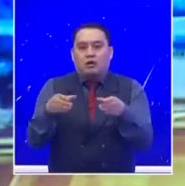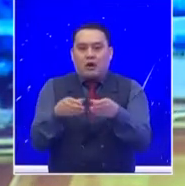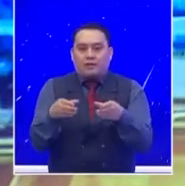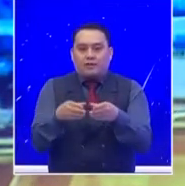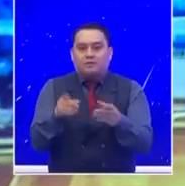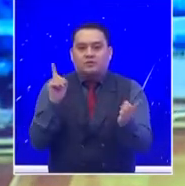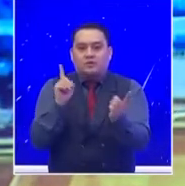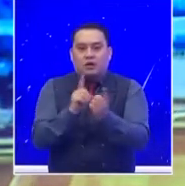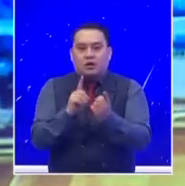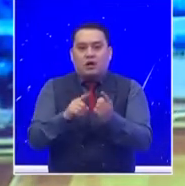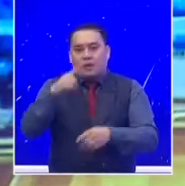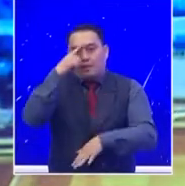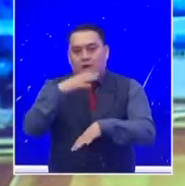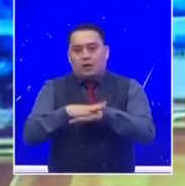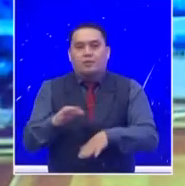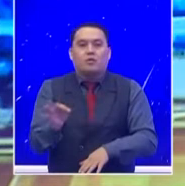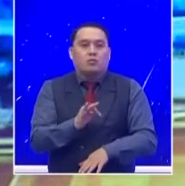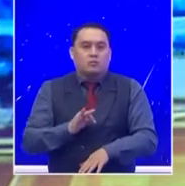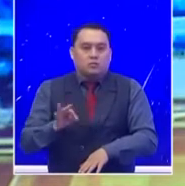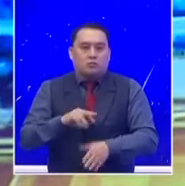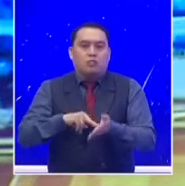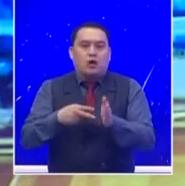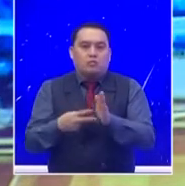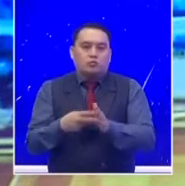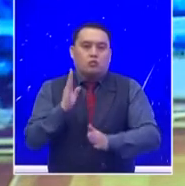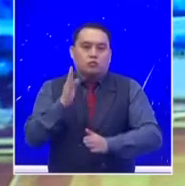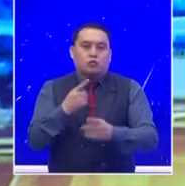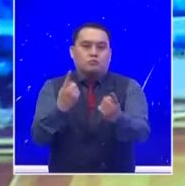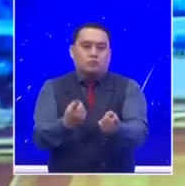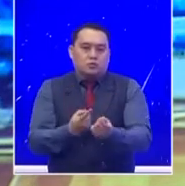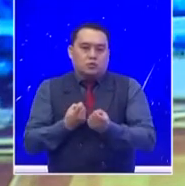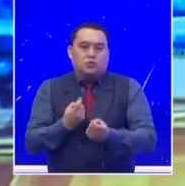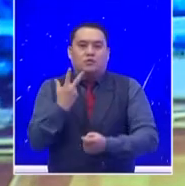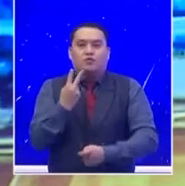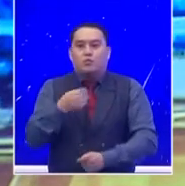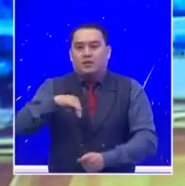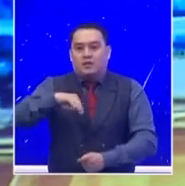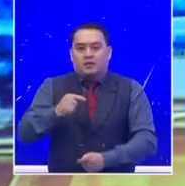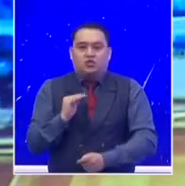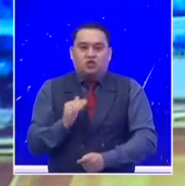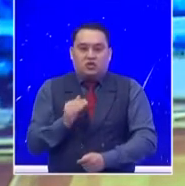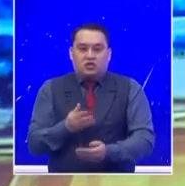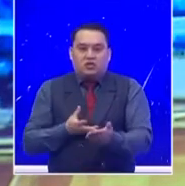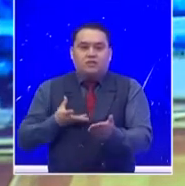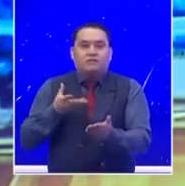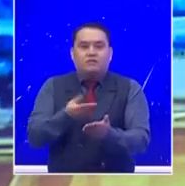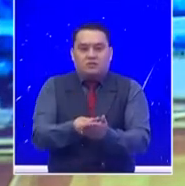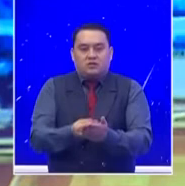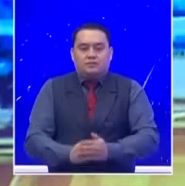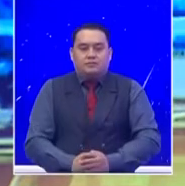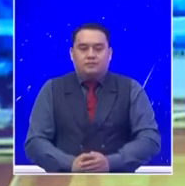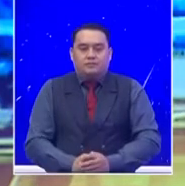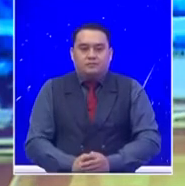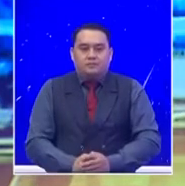Metal встретились с главой региона Амандыком Баталовым. По плану ожидается привлечение 2 миллиардов тенге частных инвестиций. Подробности в